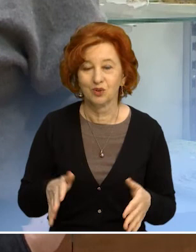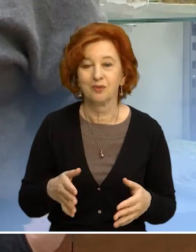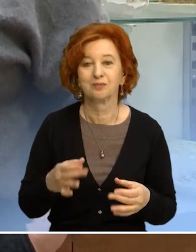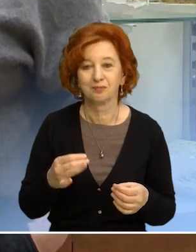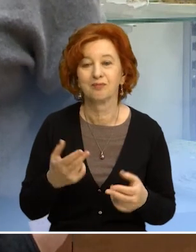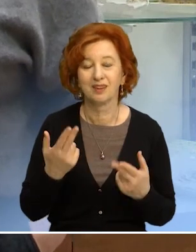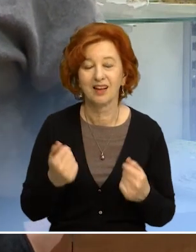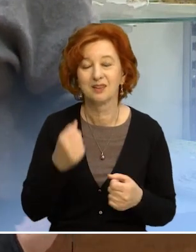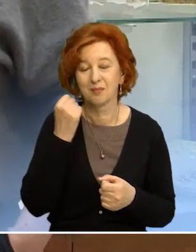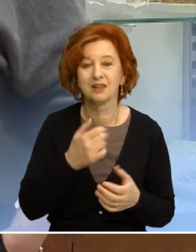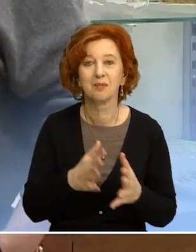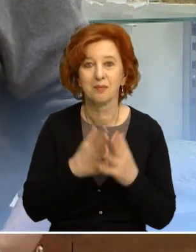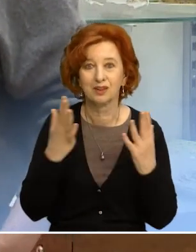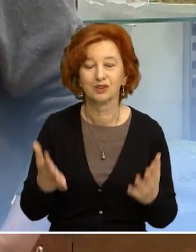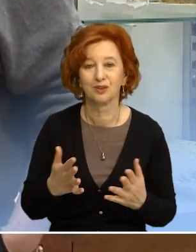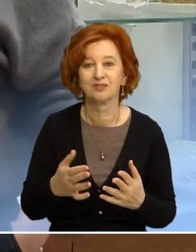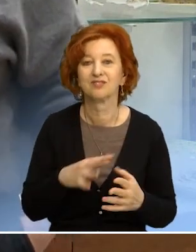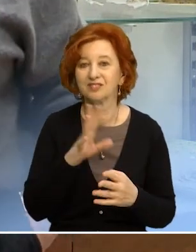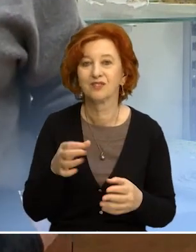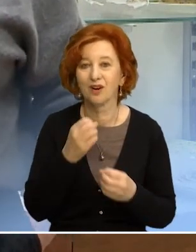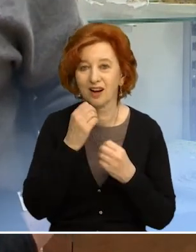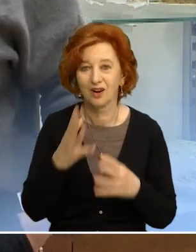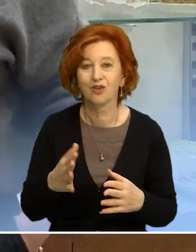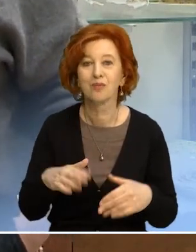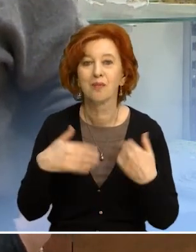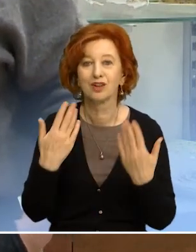облечь, и подать ко столу. Да. Спасибо большое. Спасибо. Ну, что